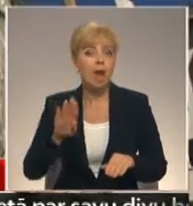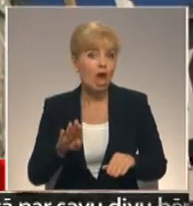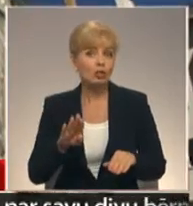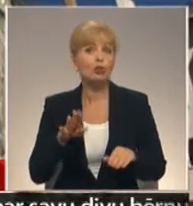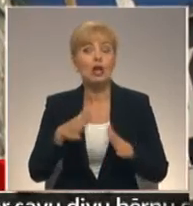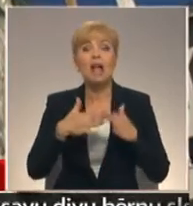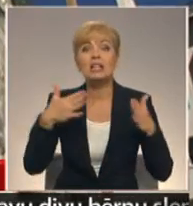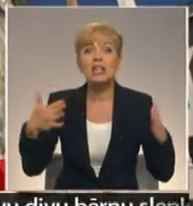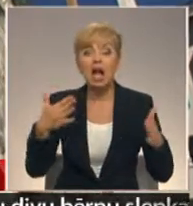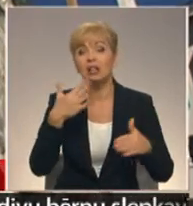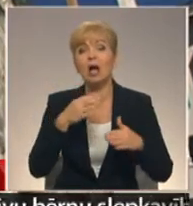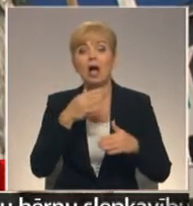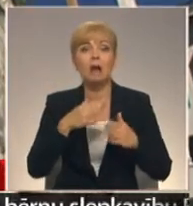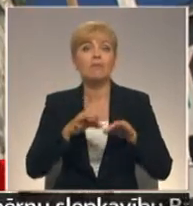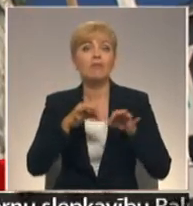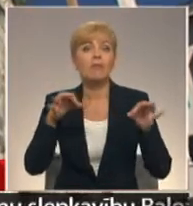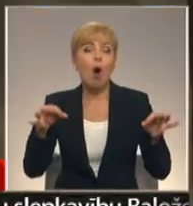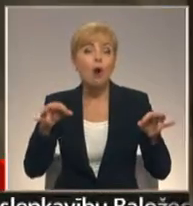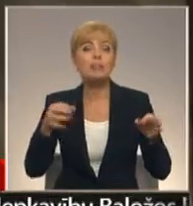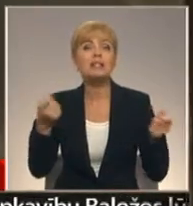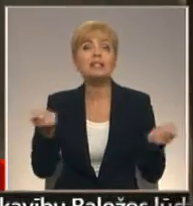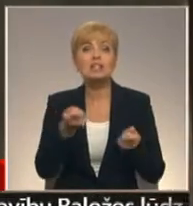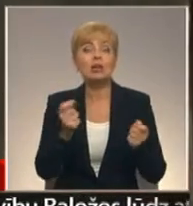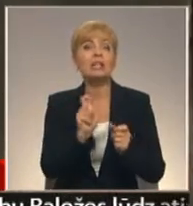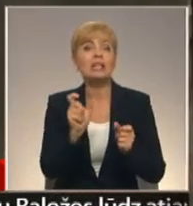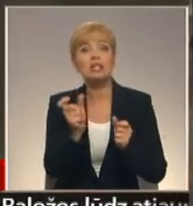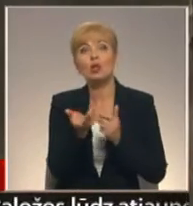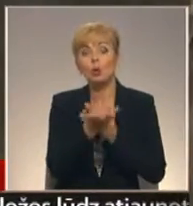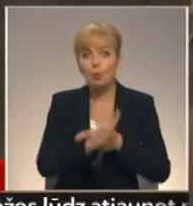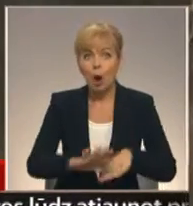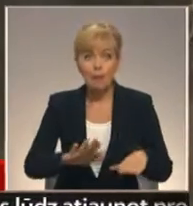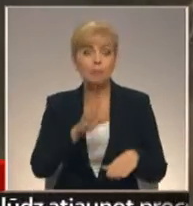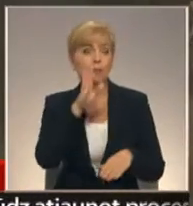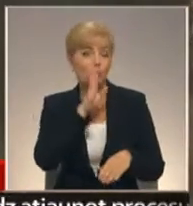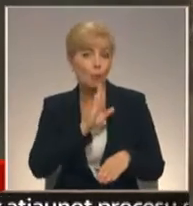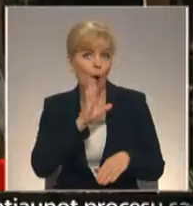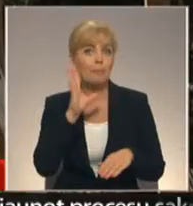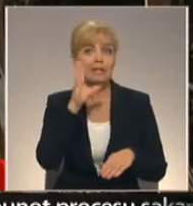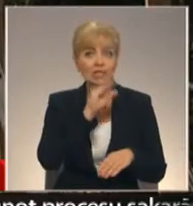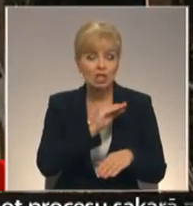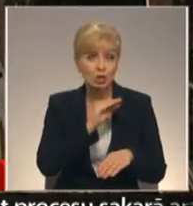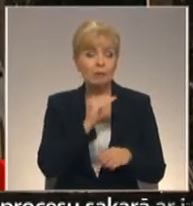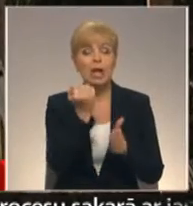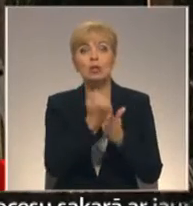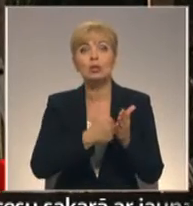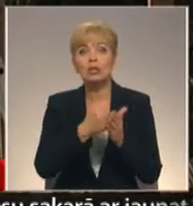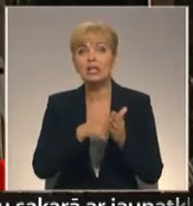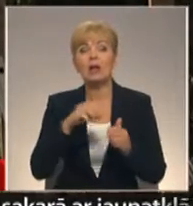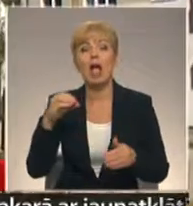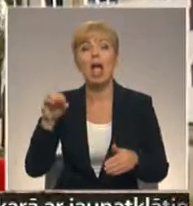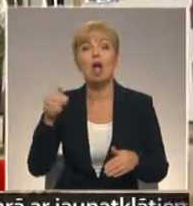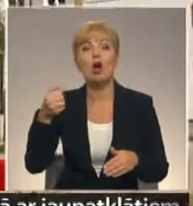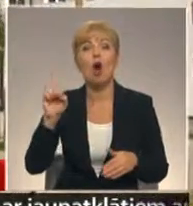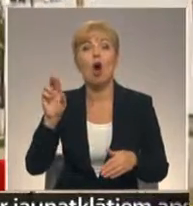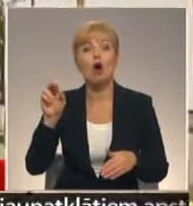lielformāta zirga skulptūras izveides tuvojas nobeigumam, kas esot bijis nopietnas izaicinājums, atzīst tēlnieks Egons